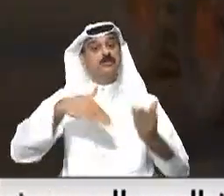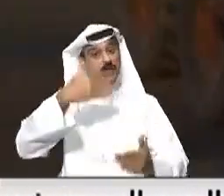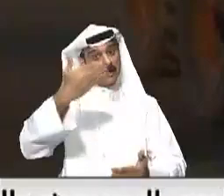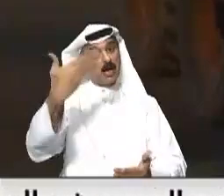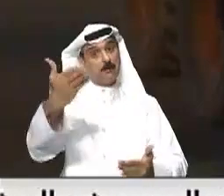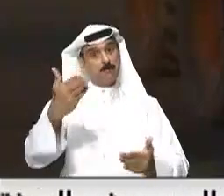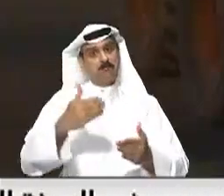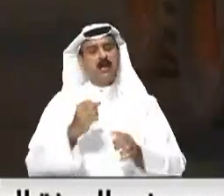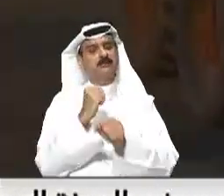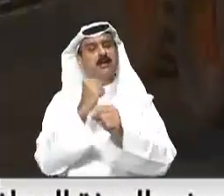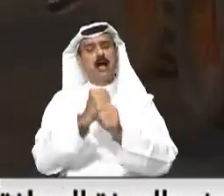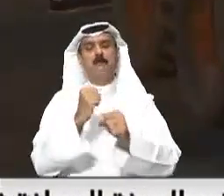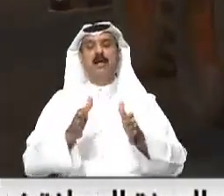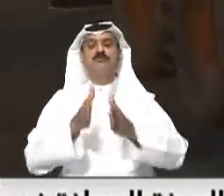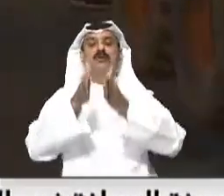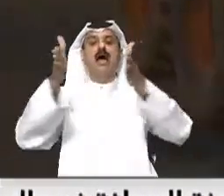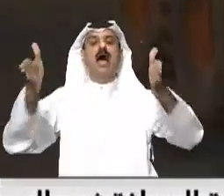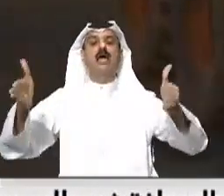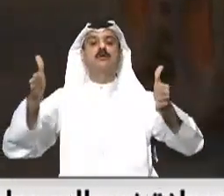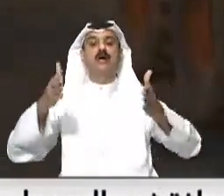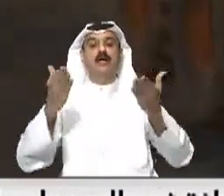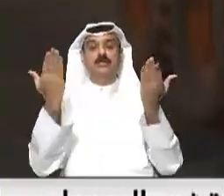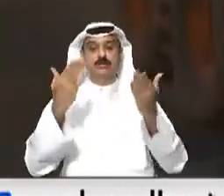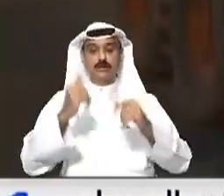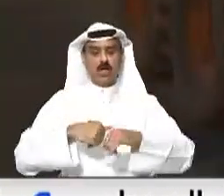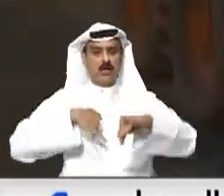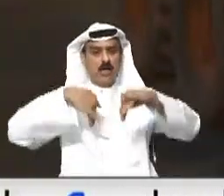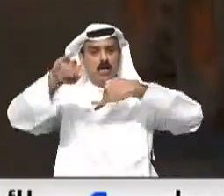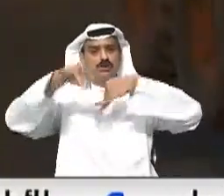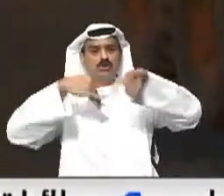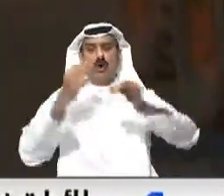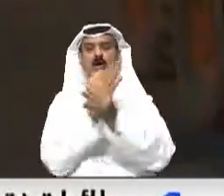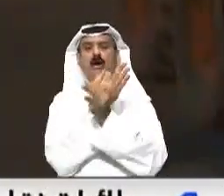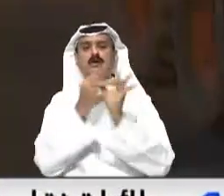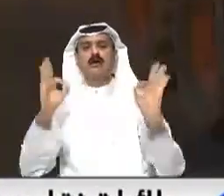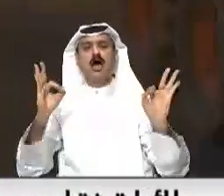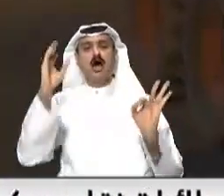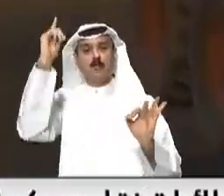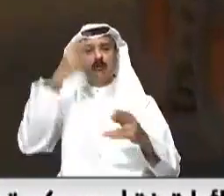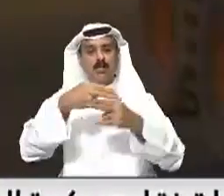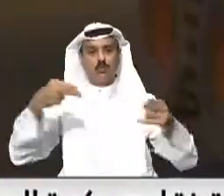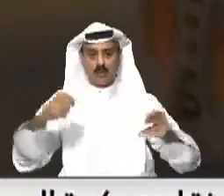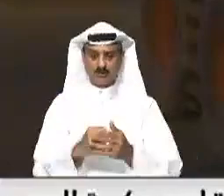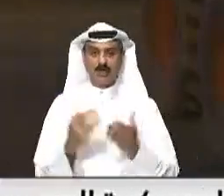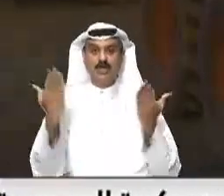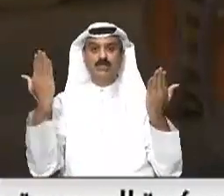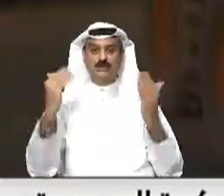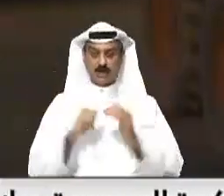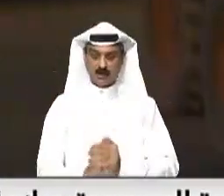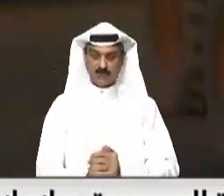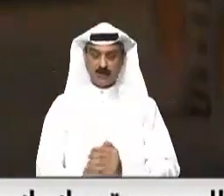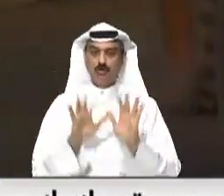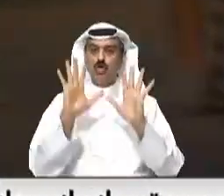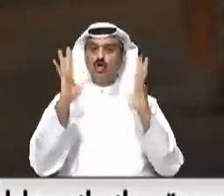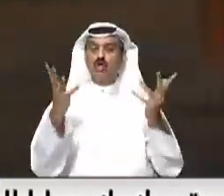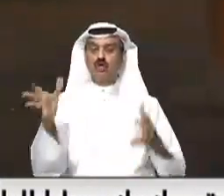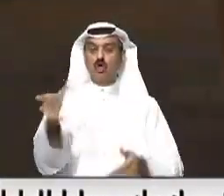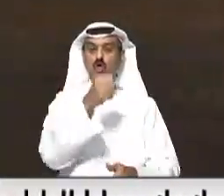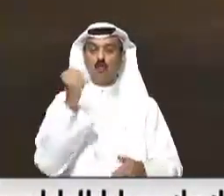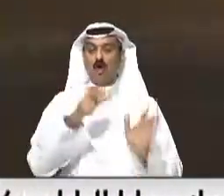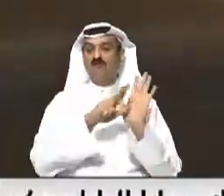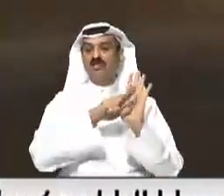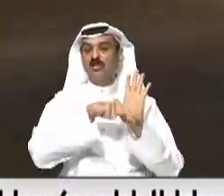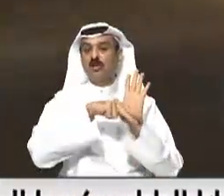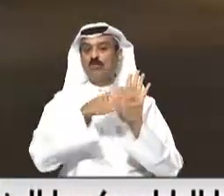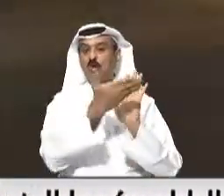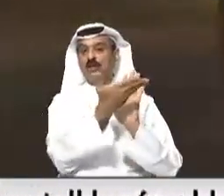كبرى للصيانة الجذرية لكافة طرق البلاد. ماذا نقول اليوم بشأن المشهد تحديداً في محافظة الفروانية؟